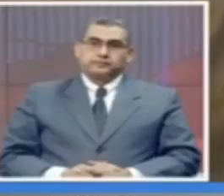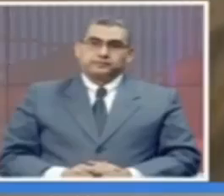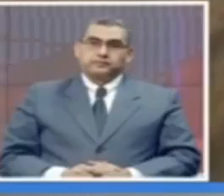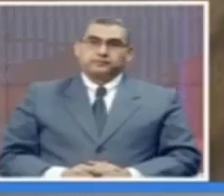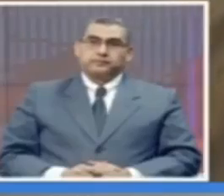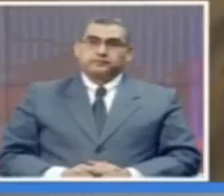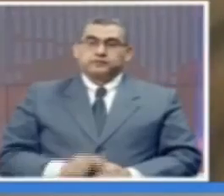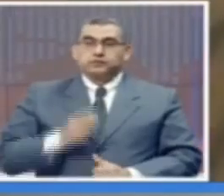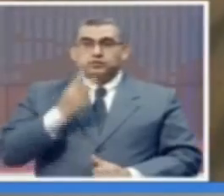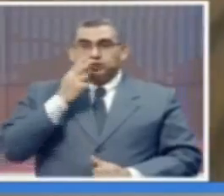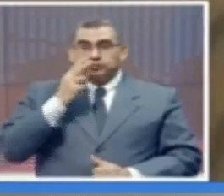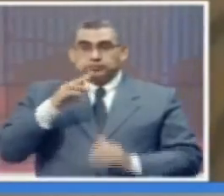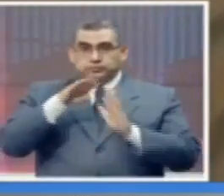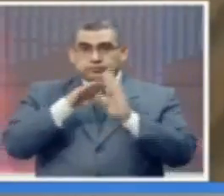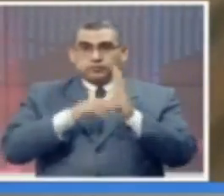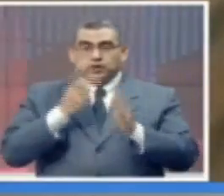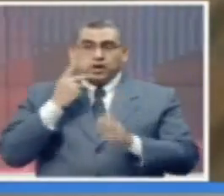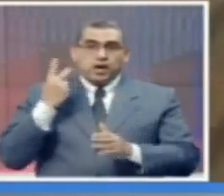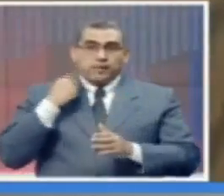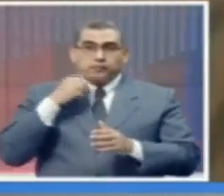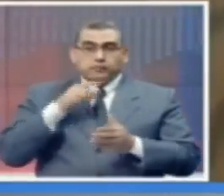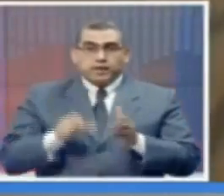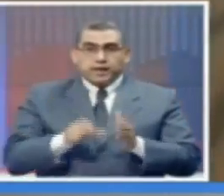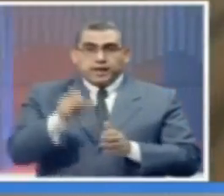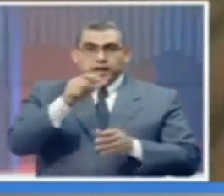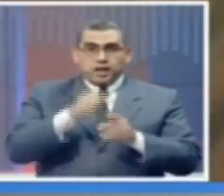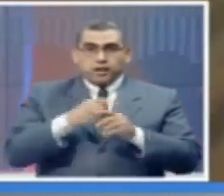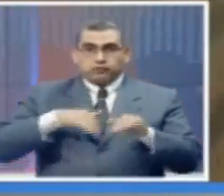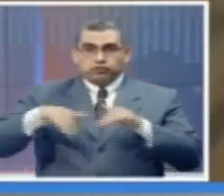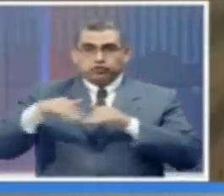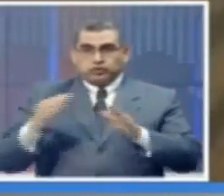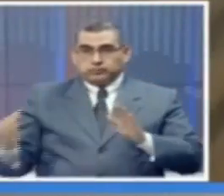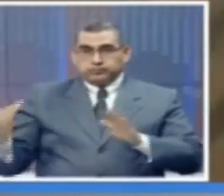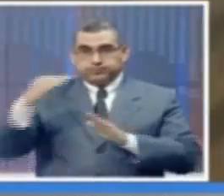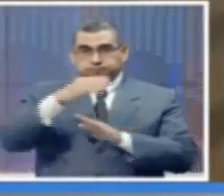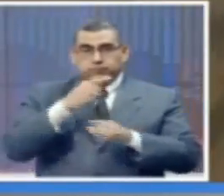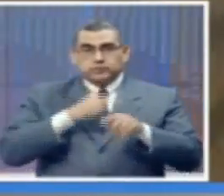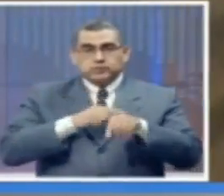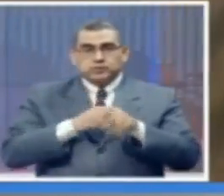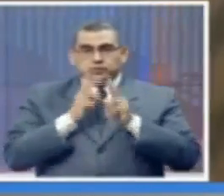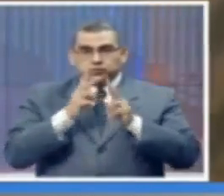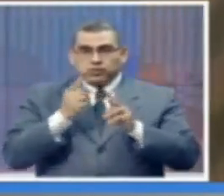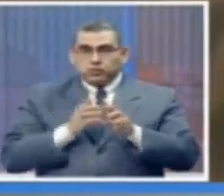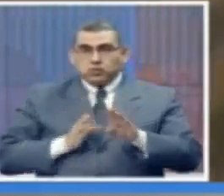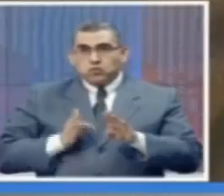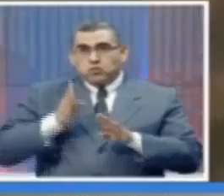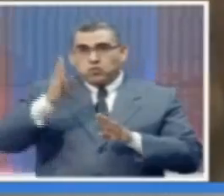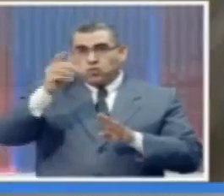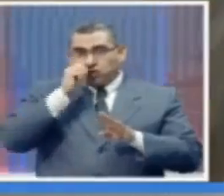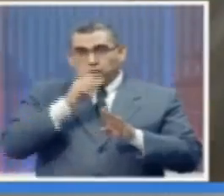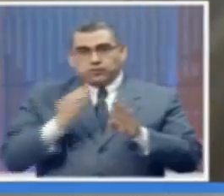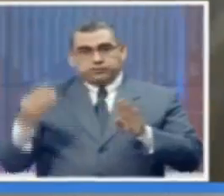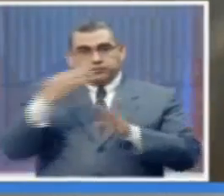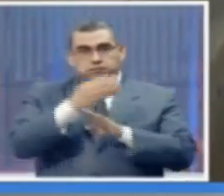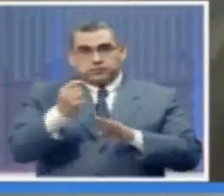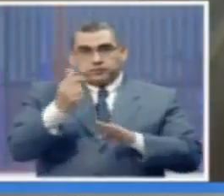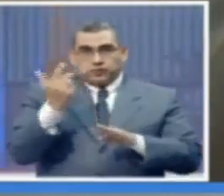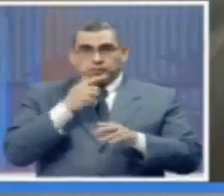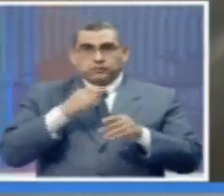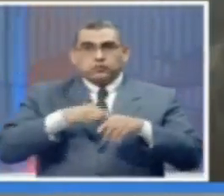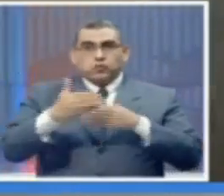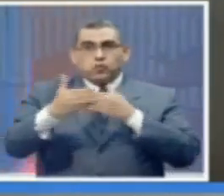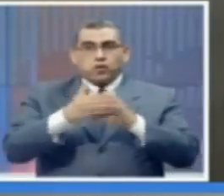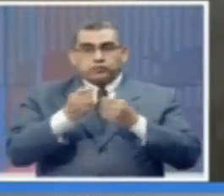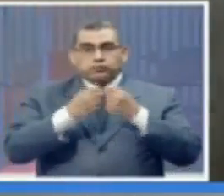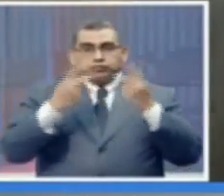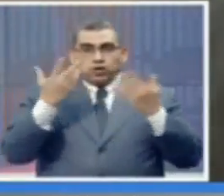إن الأوان ليعبر العابر نهر النيل بين الطرق الرئيسية في أقل مدة زمنية ومسافة تقطع، وذلك مع قرب